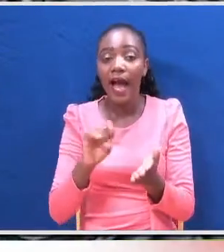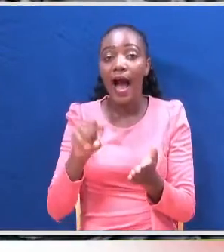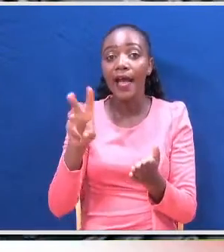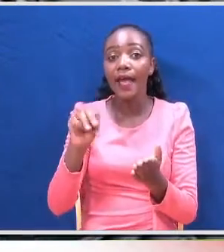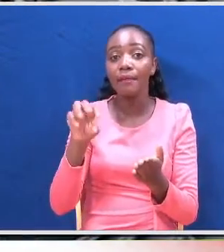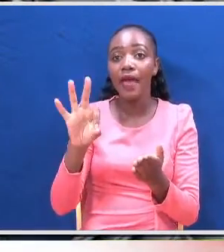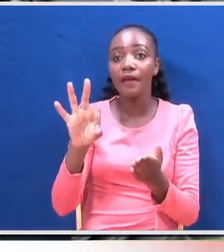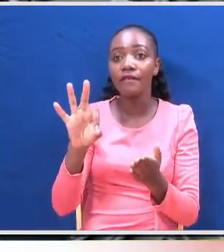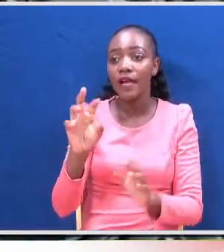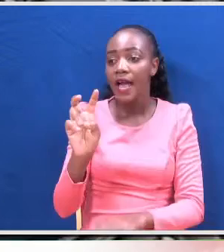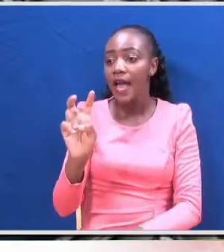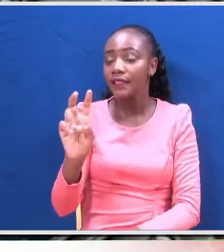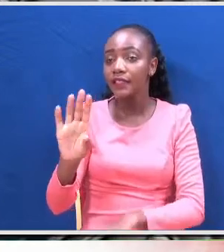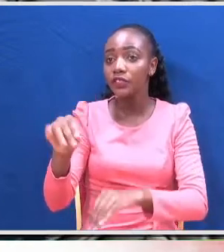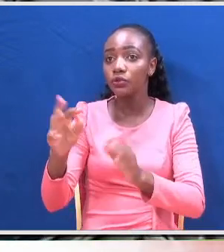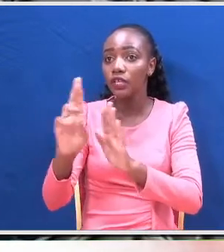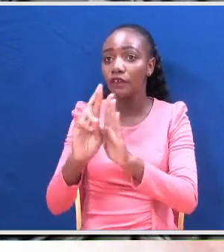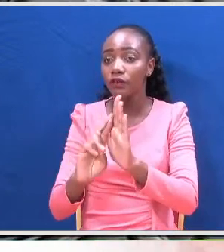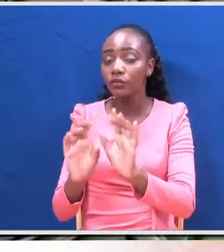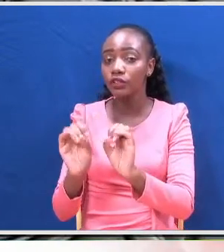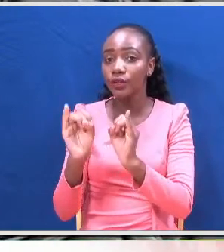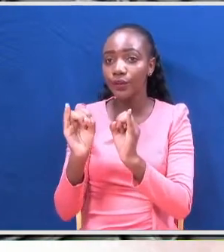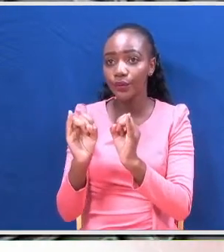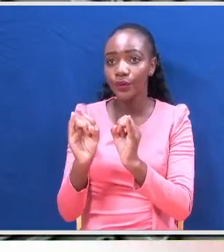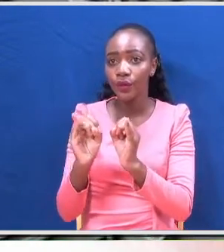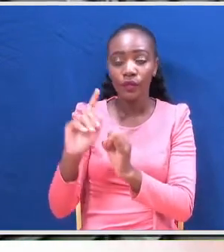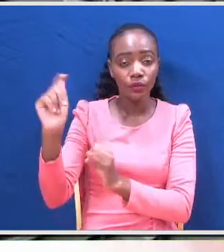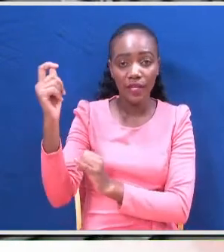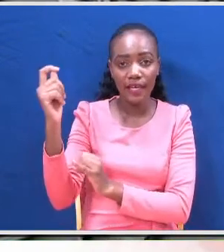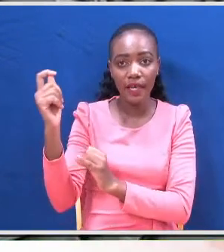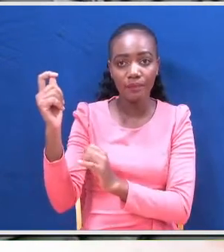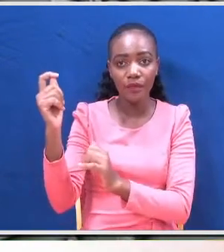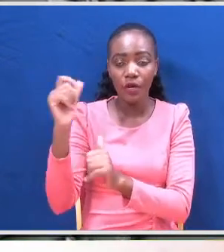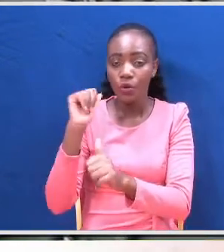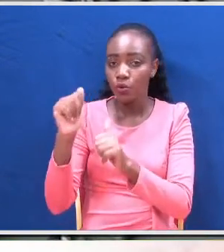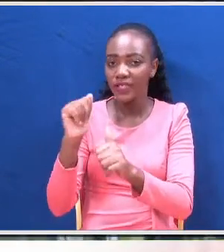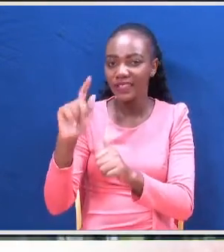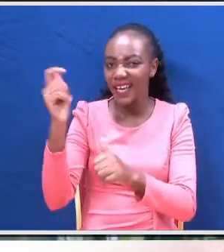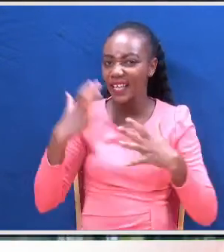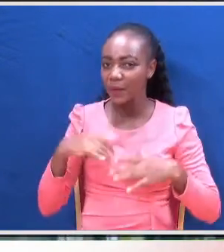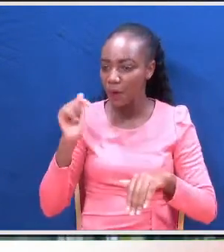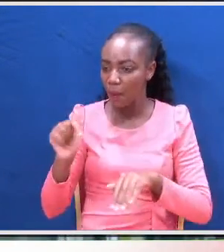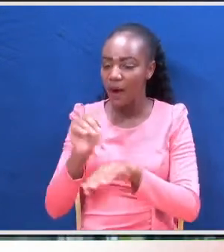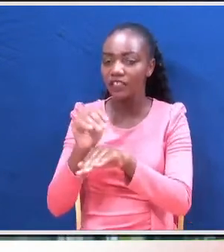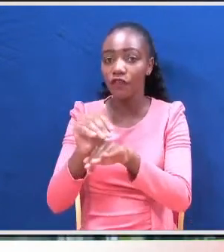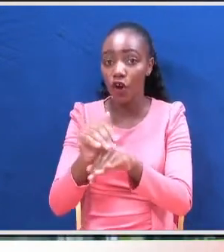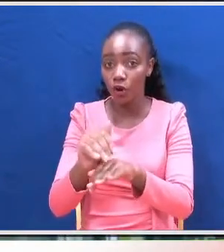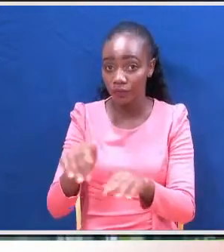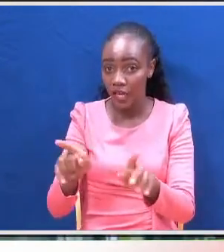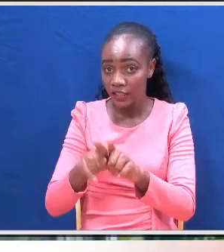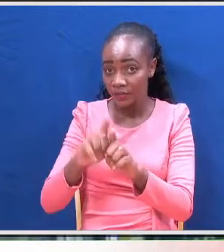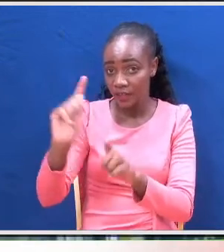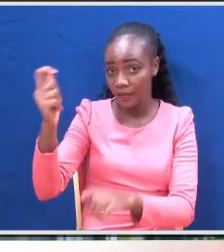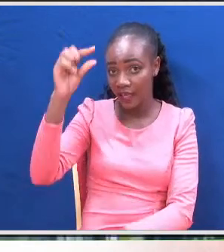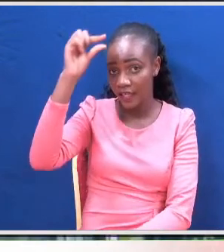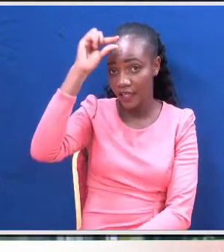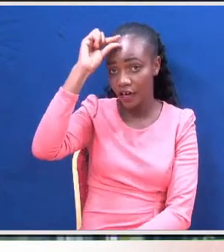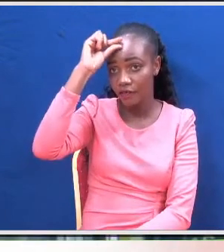IMF imeonekana kutoa masharti ambatano kwa Kenya ambayo ni sharti yafuatwe.